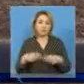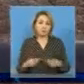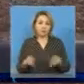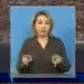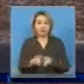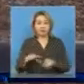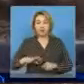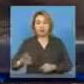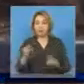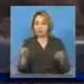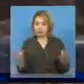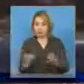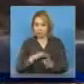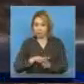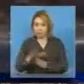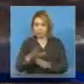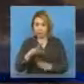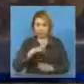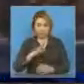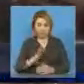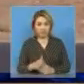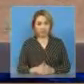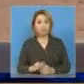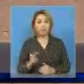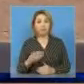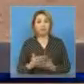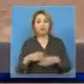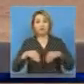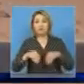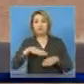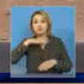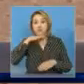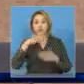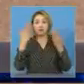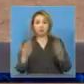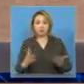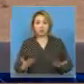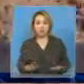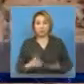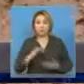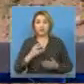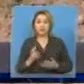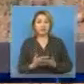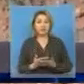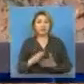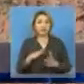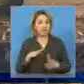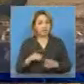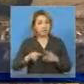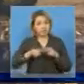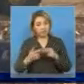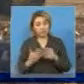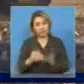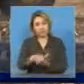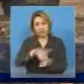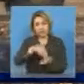Бұл облыстың қажеттілігін толық қамтамасыз етеді. Дақылдардың тұқымы жеткілікті. Қазір өңір диқандары соқа сайманын сайлап, техникасын